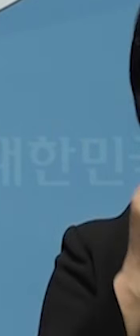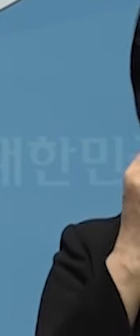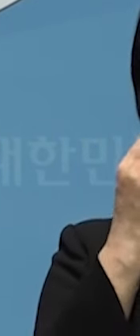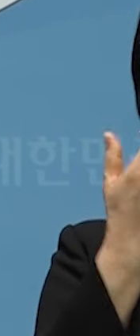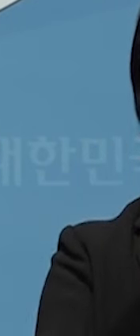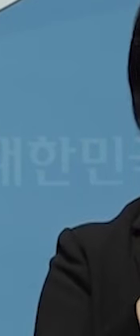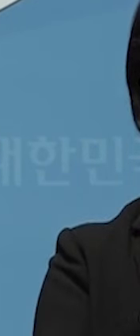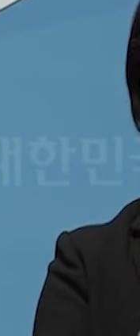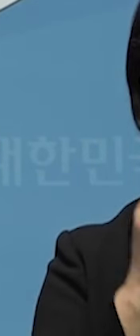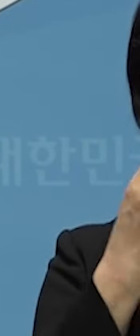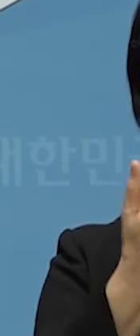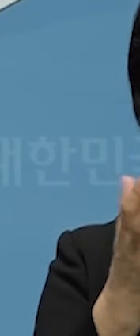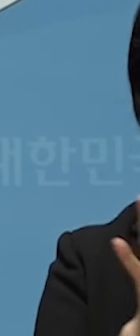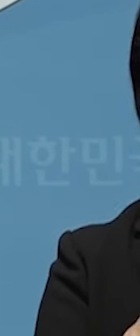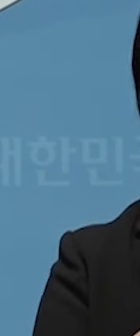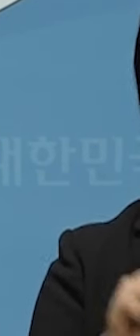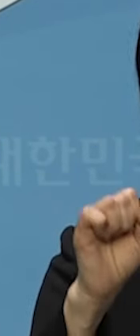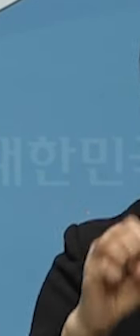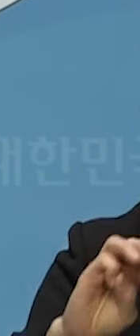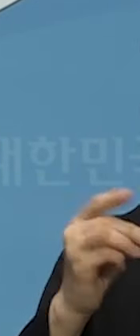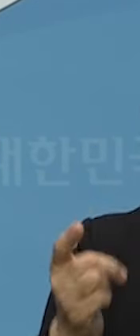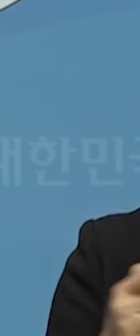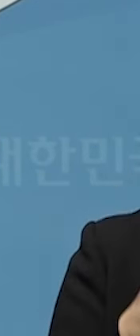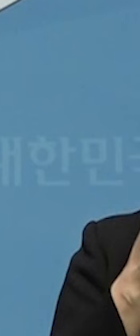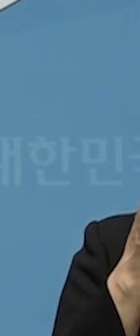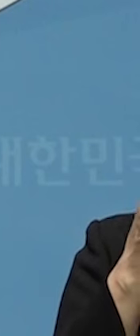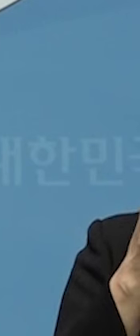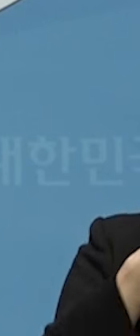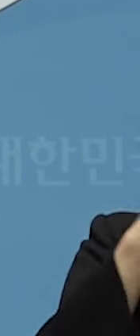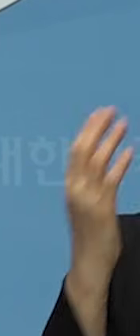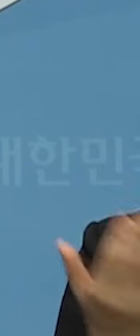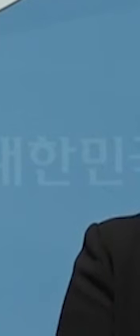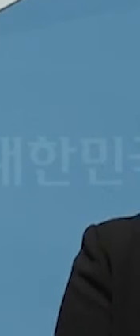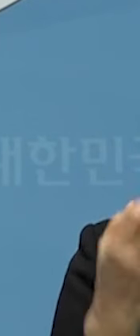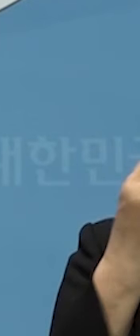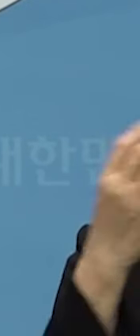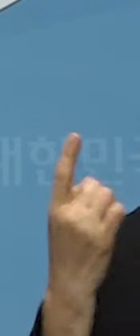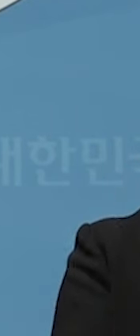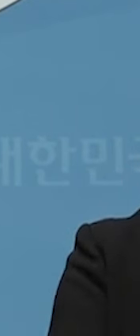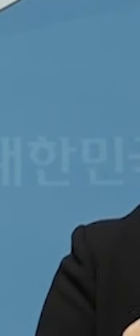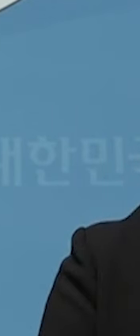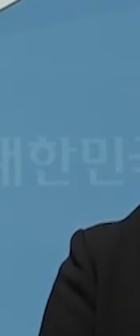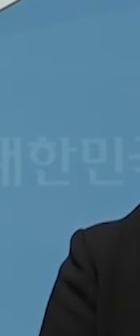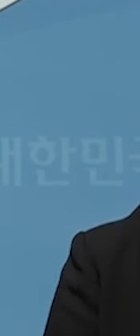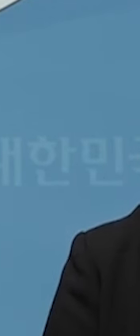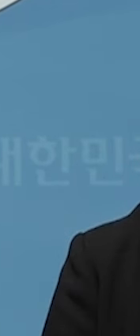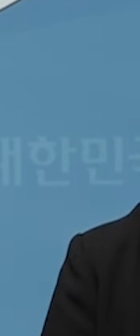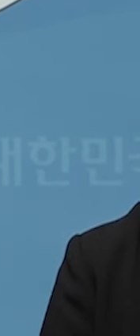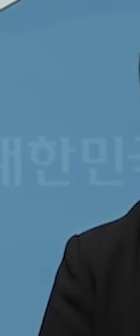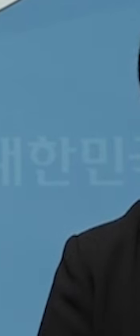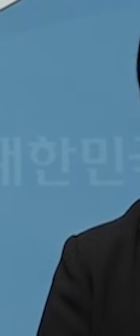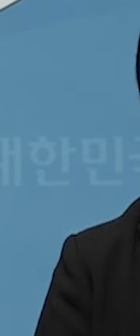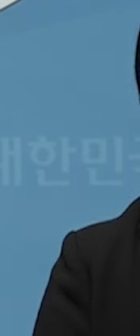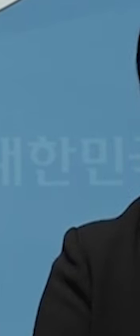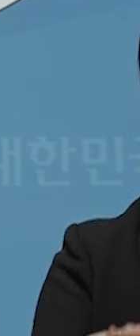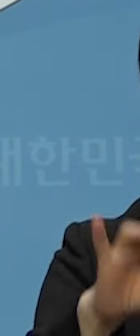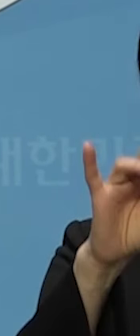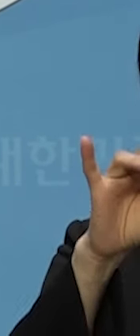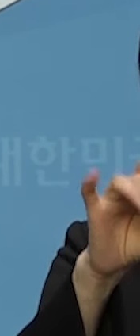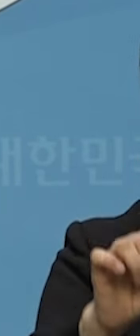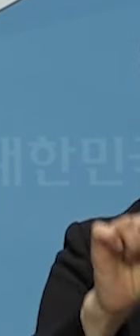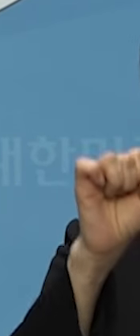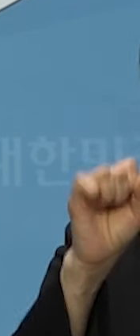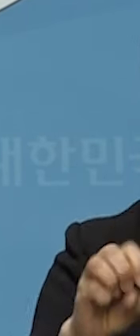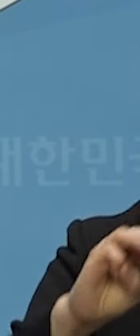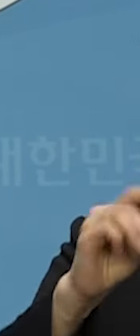개혁신당은 스포츠 토토에 대한 전면적인 개혁을 추진하겠습니다. 우선